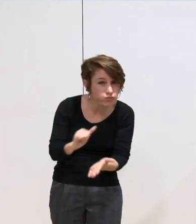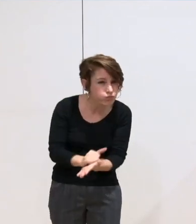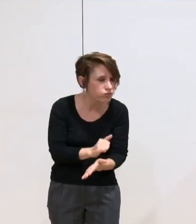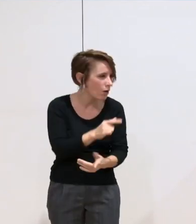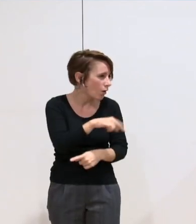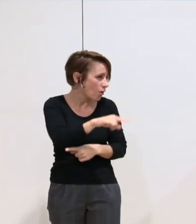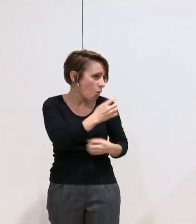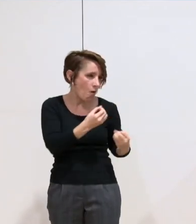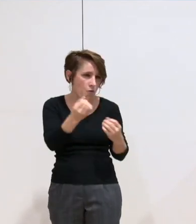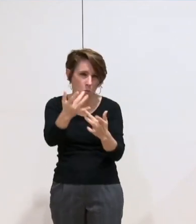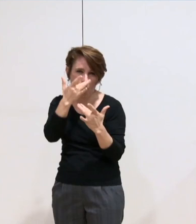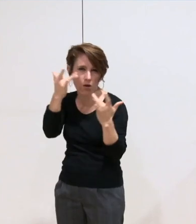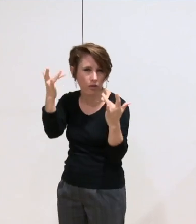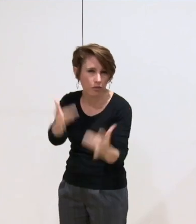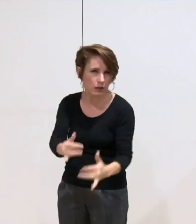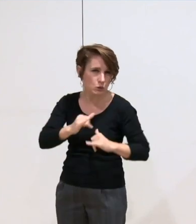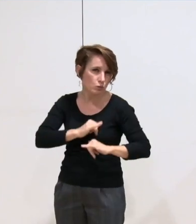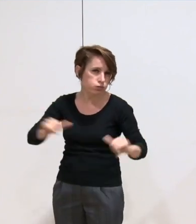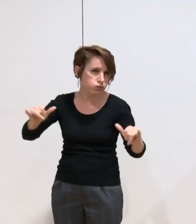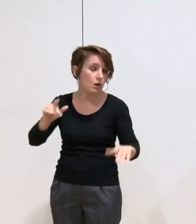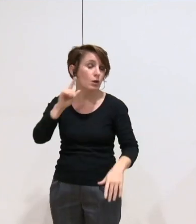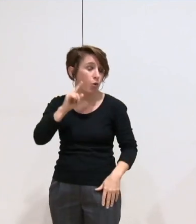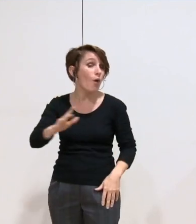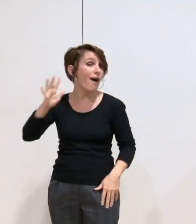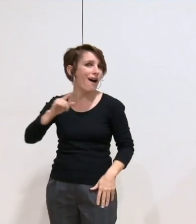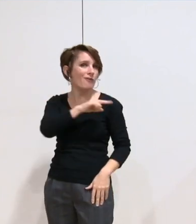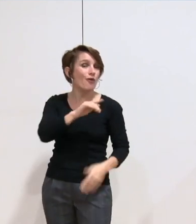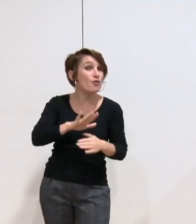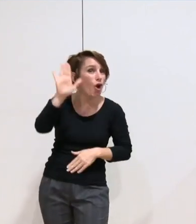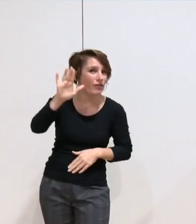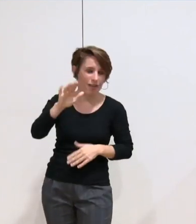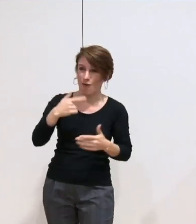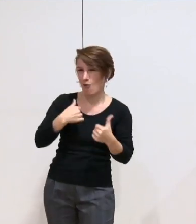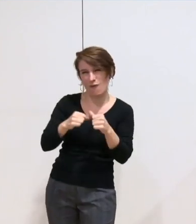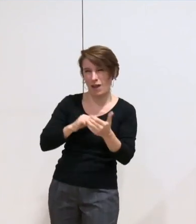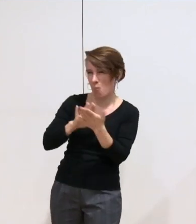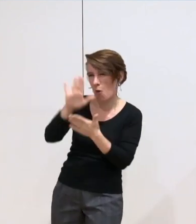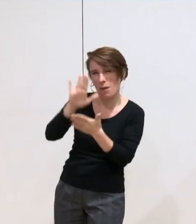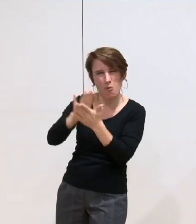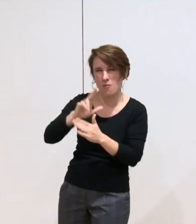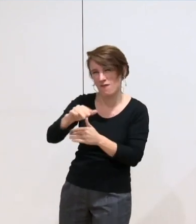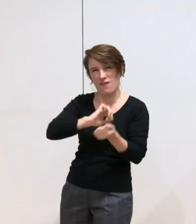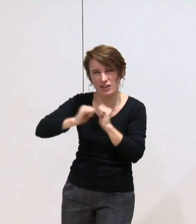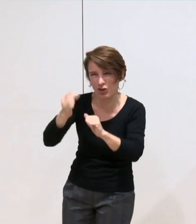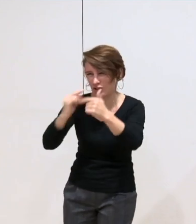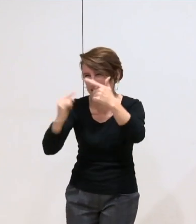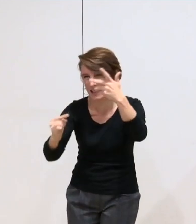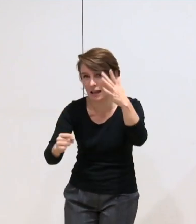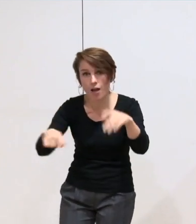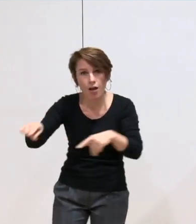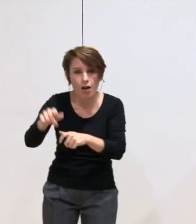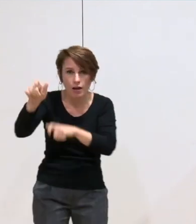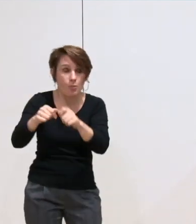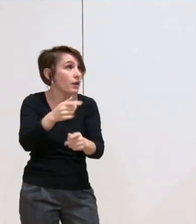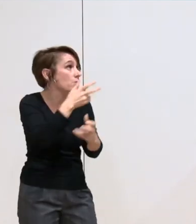pense à toutes ces personnes à qui vous avez promis qu'une fois élus à la tête de Grenoble, tant de changements seraient possibles. Ils ont cru en vous,